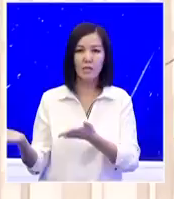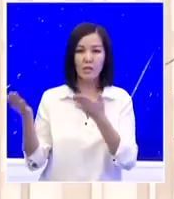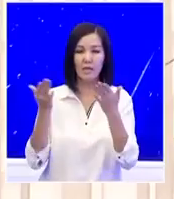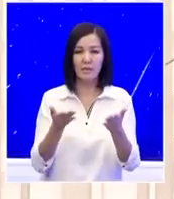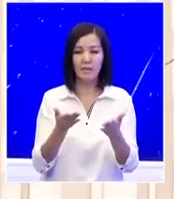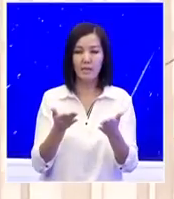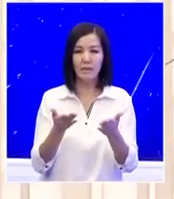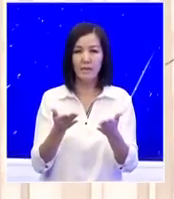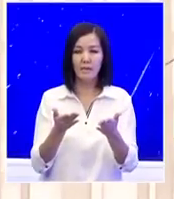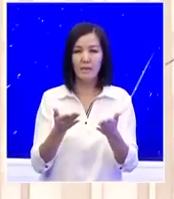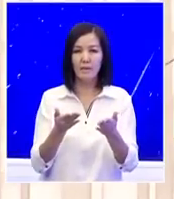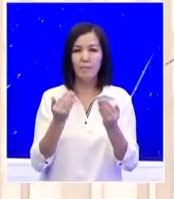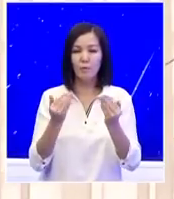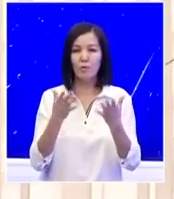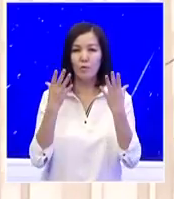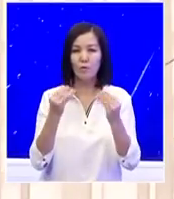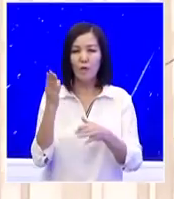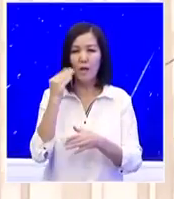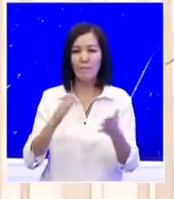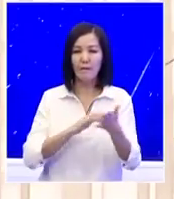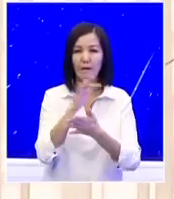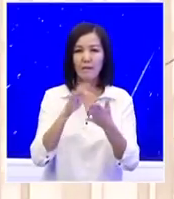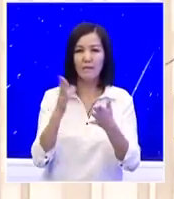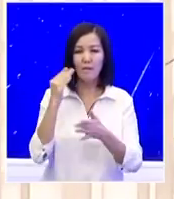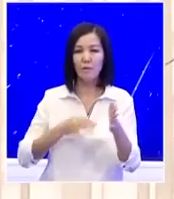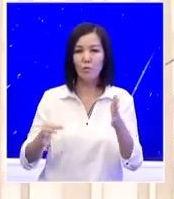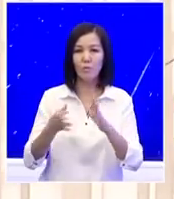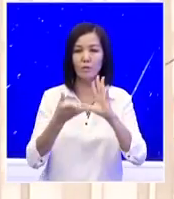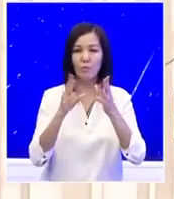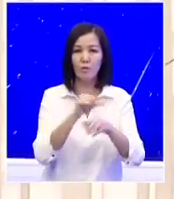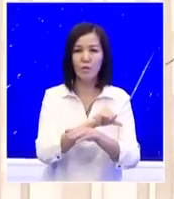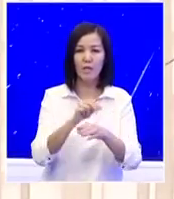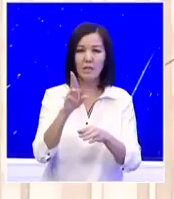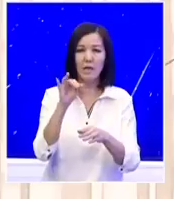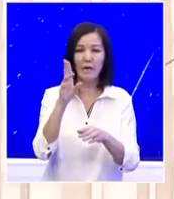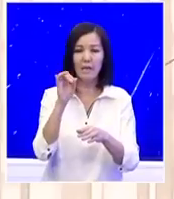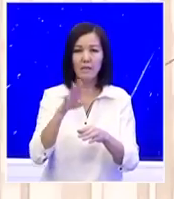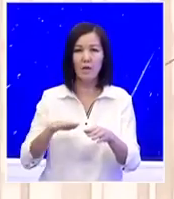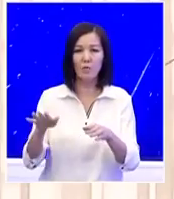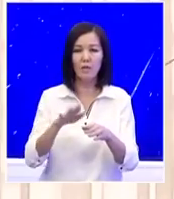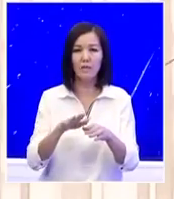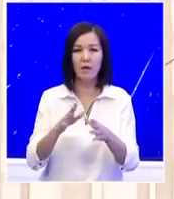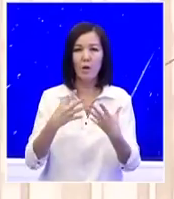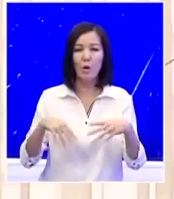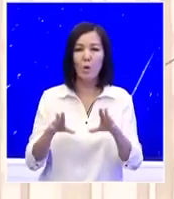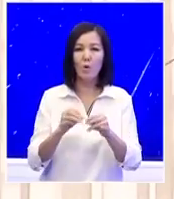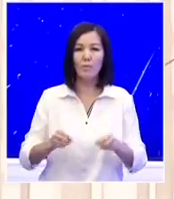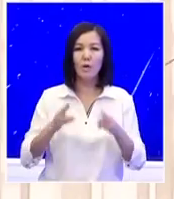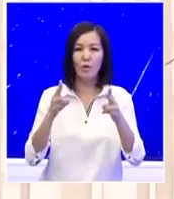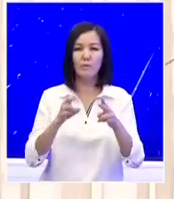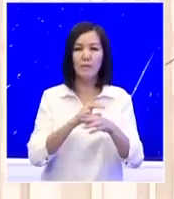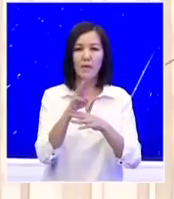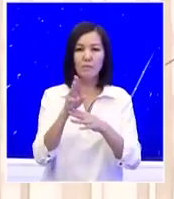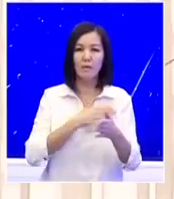жұмылдырды. Олар бүгінгі таңда Алматы қаласы мен Алматы облысы шекарасында және Қарасай ауданында қоғамдық қауіпсіздікті қамтамасыз